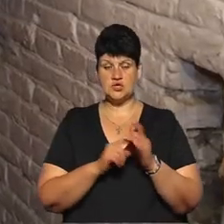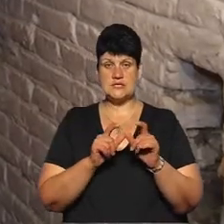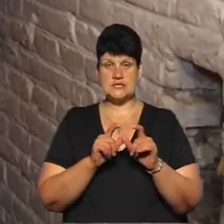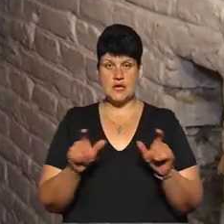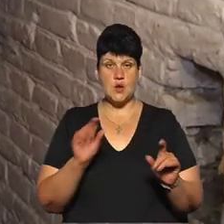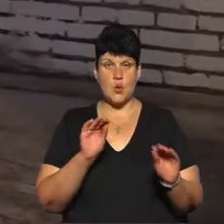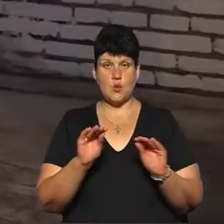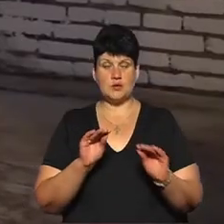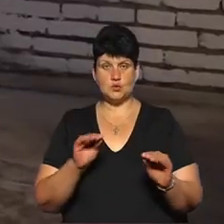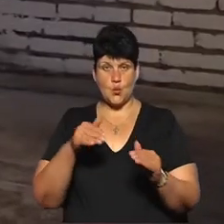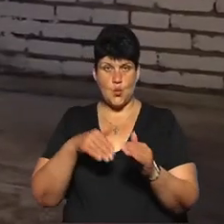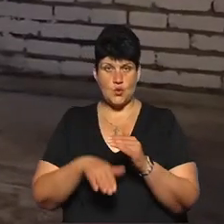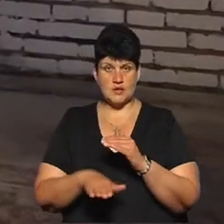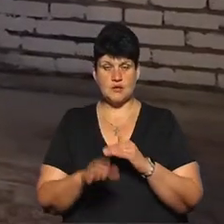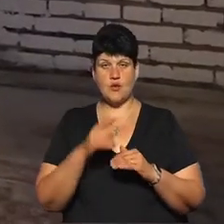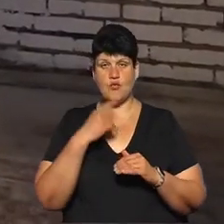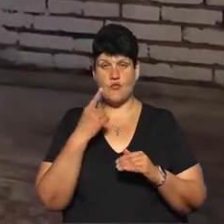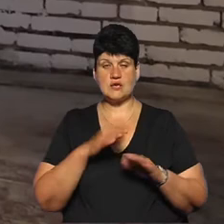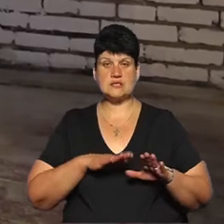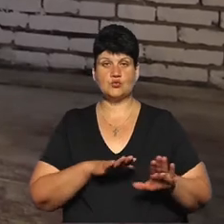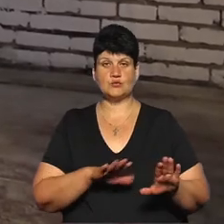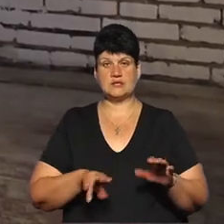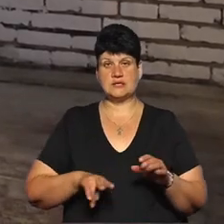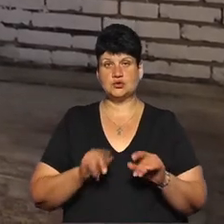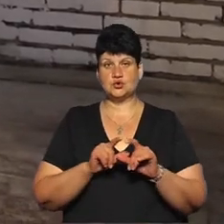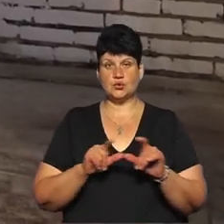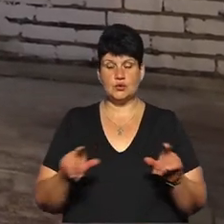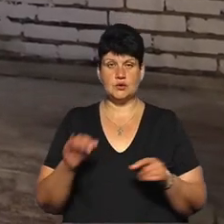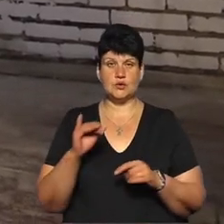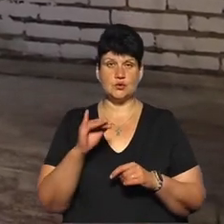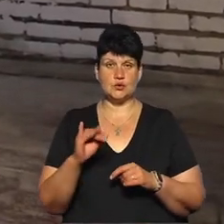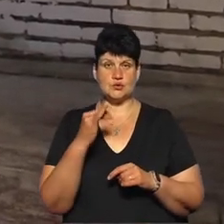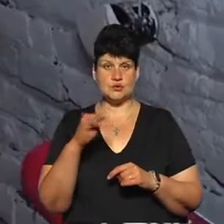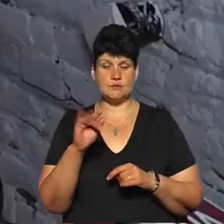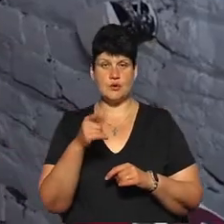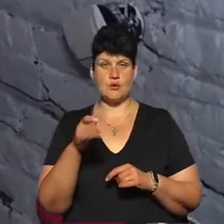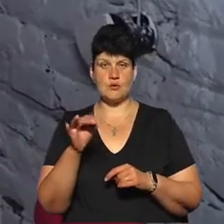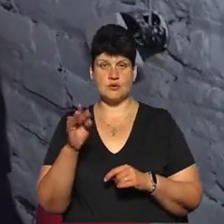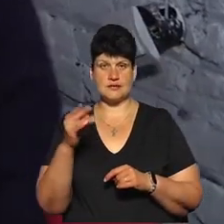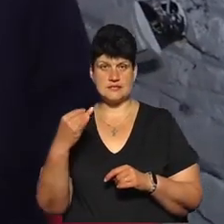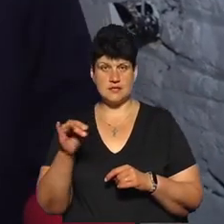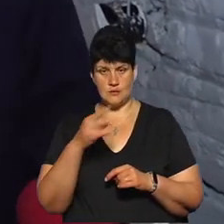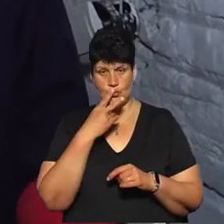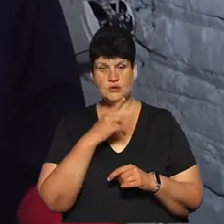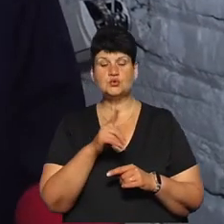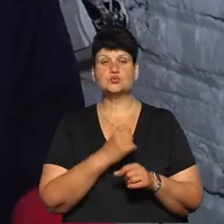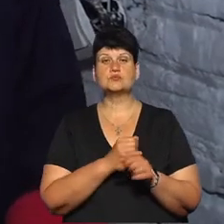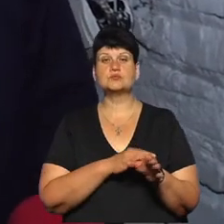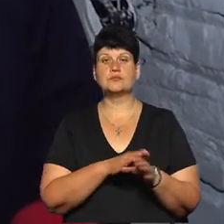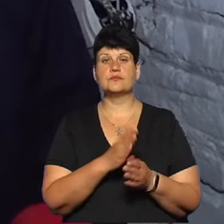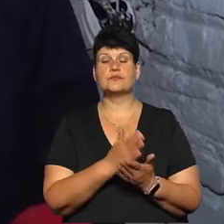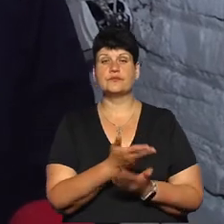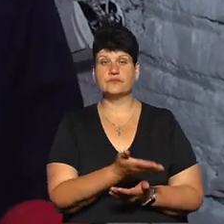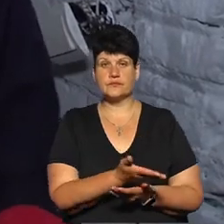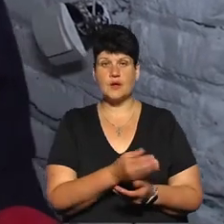укриття, розповідає заступник директора школи Йосип Городиський. Показує, що вже зробили. Тут ми провели такий косметичний ремонт, бо